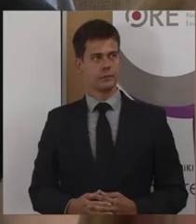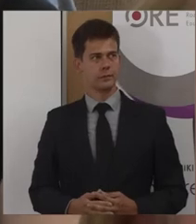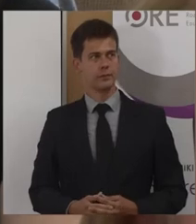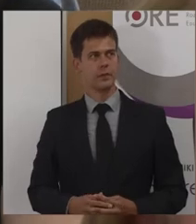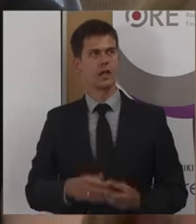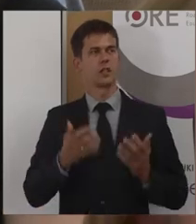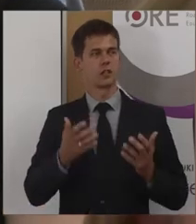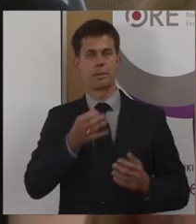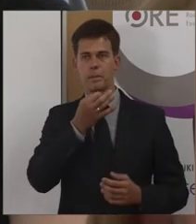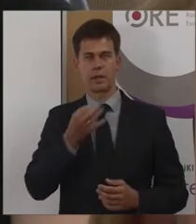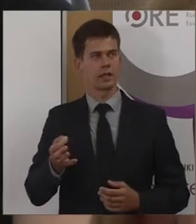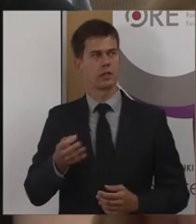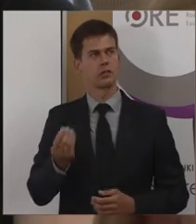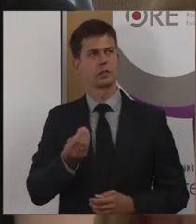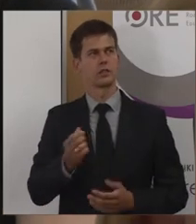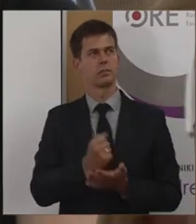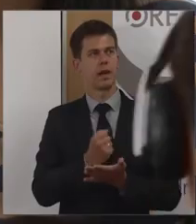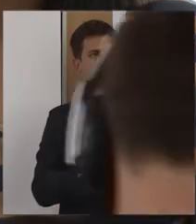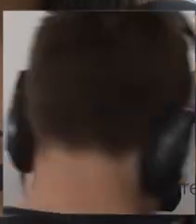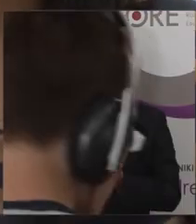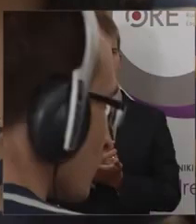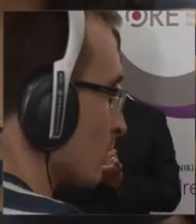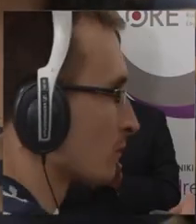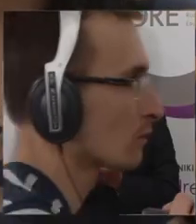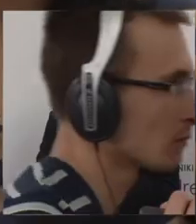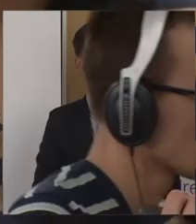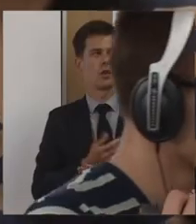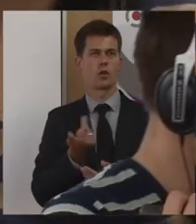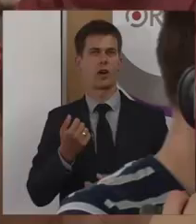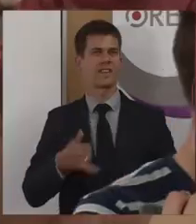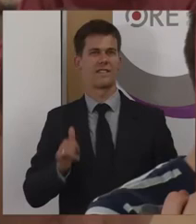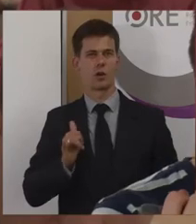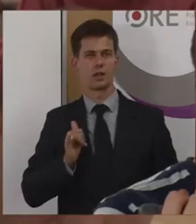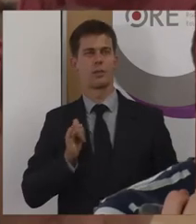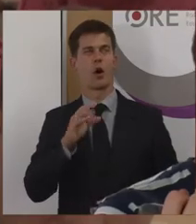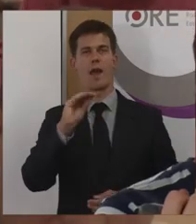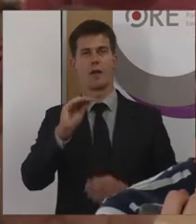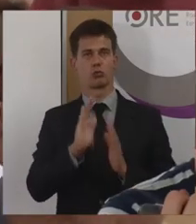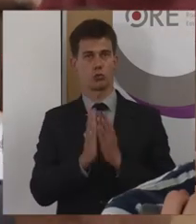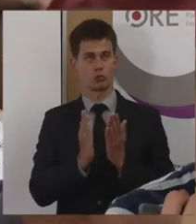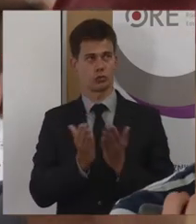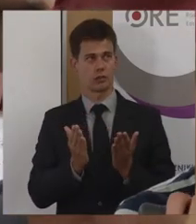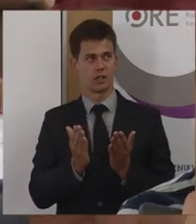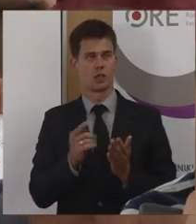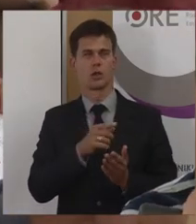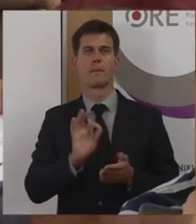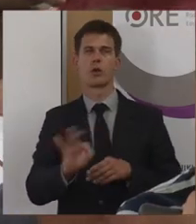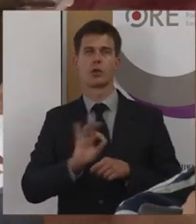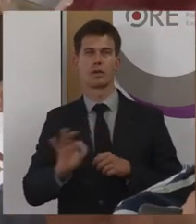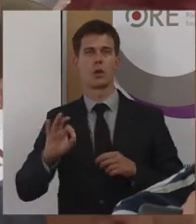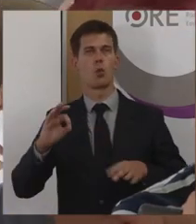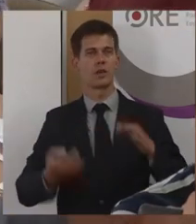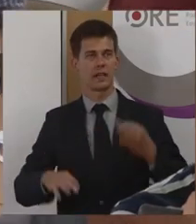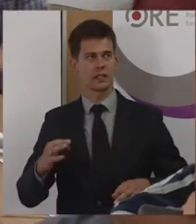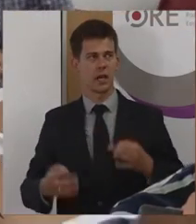A ja chciałam zapytać o taką może mniej wygodną kwestię, ponieważ e-podręczniki, tak jak Państwo mówicie, projektowanie uniwersalne, no to powinno